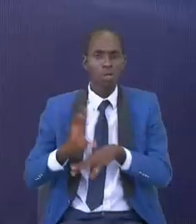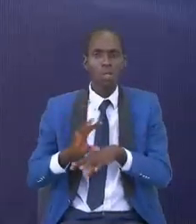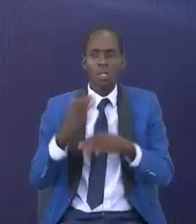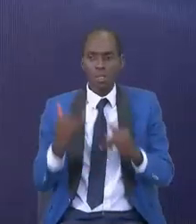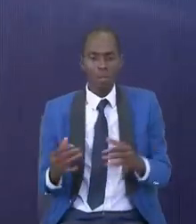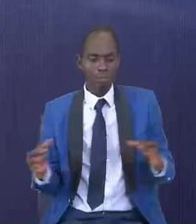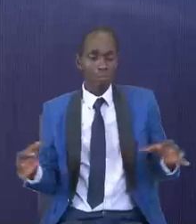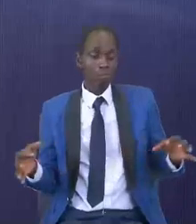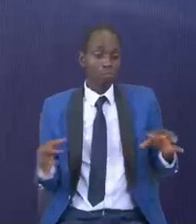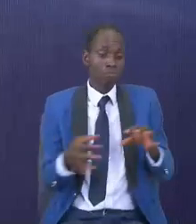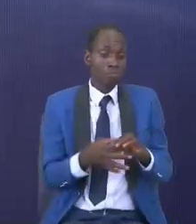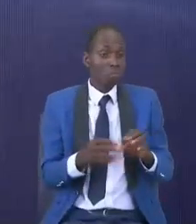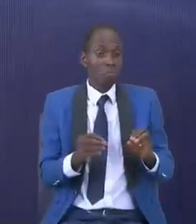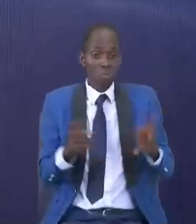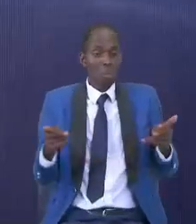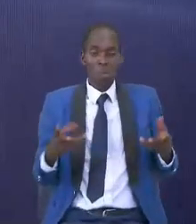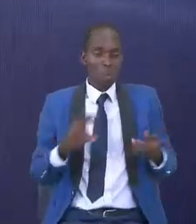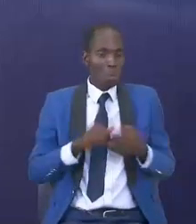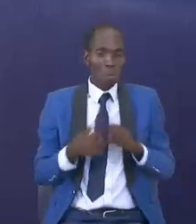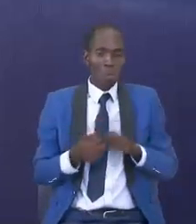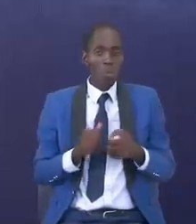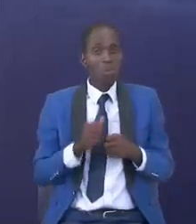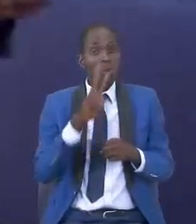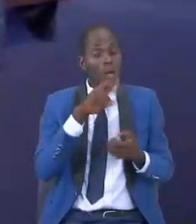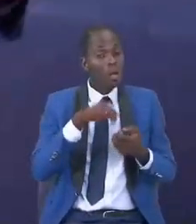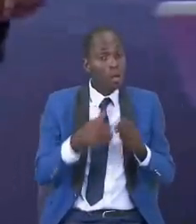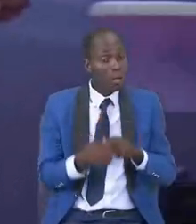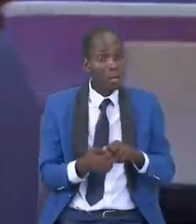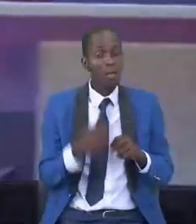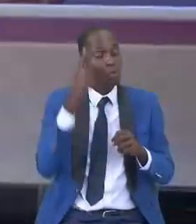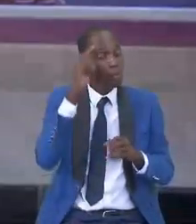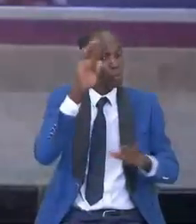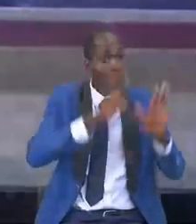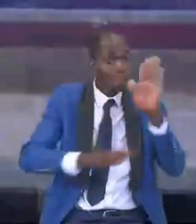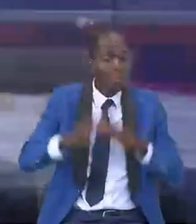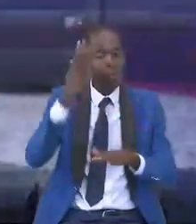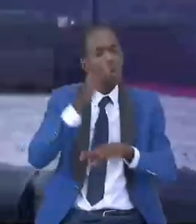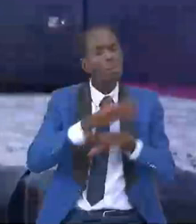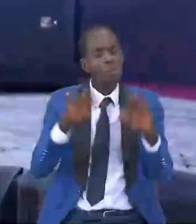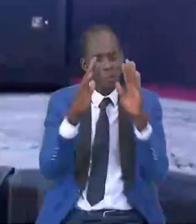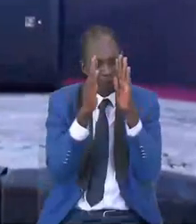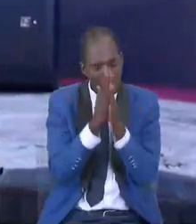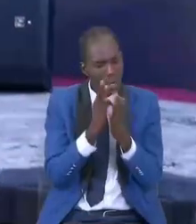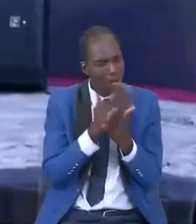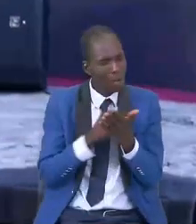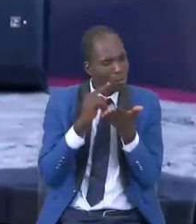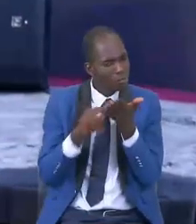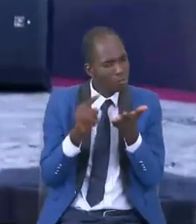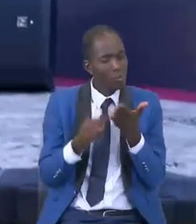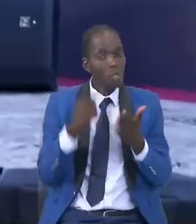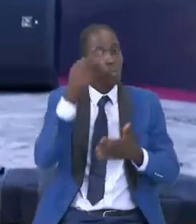Et maintenant, il veut. Tu dis, bon, je suis disponible. Tu es disponible pour les problèmes. Pourquoi ne pas prier pour